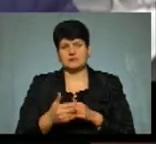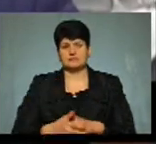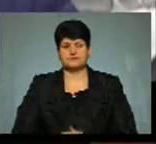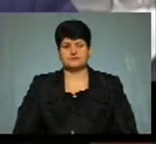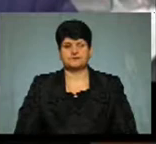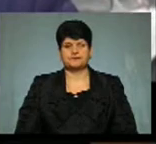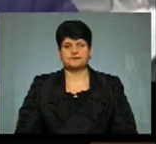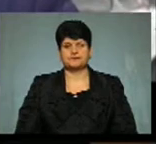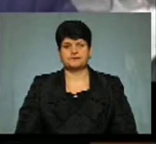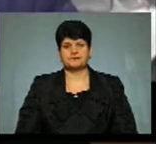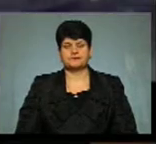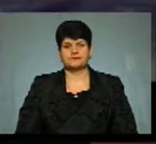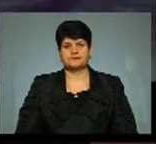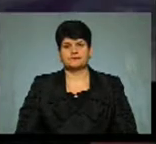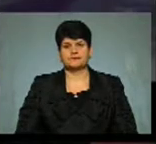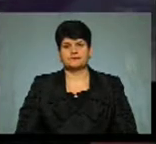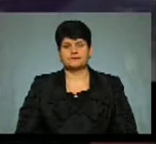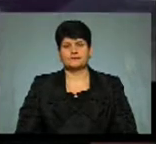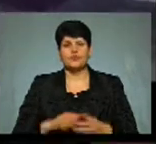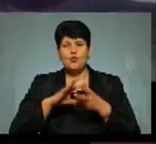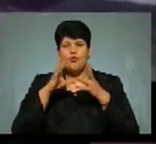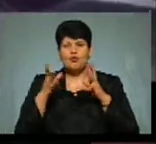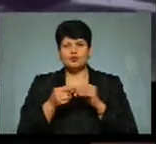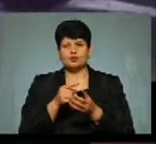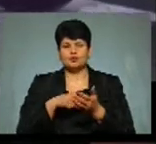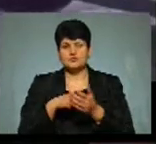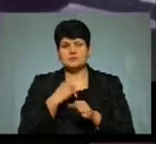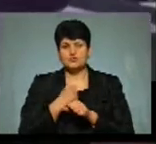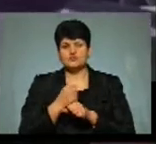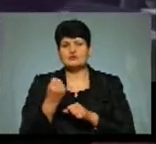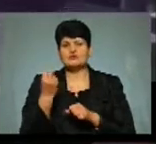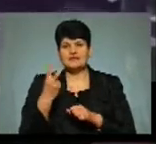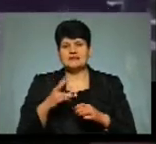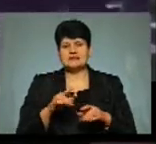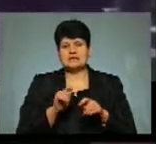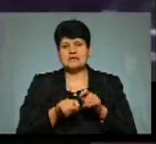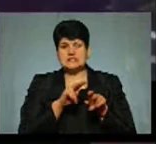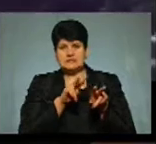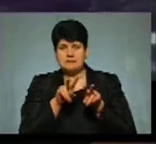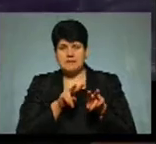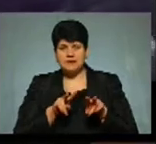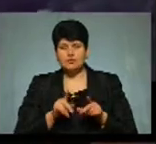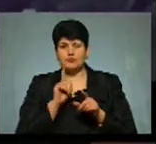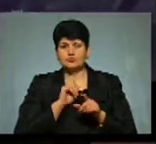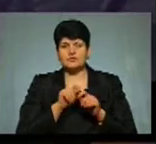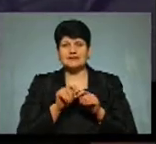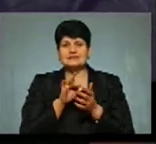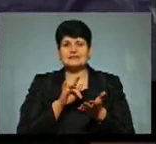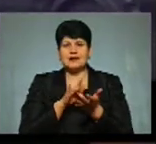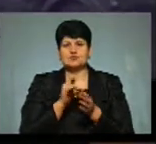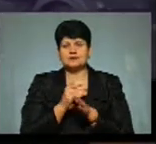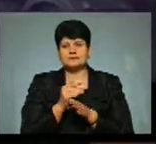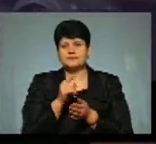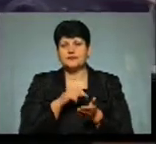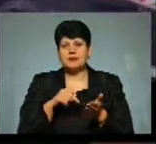розмірі 255 гривень. Усього по місту працюють 12 інспекторів. Поки що патрулюють центральні райони міста. В планах встановити